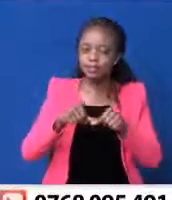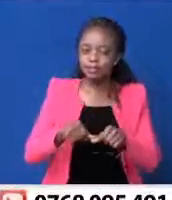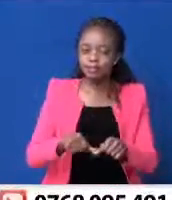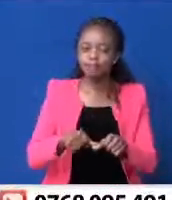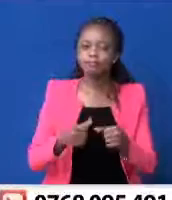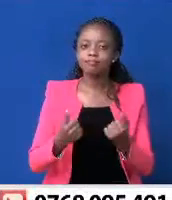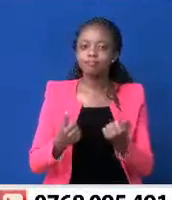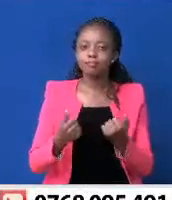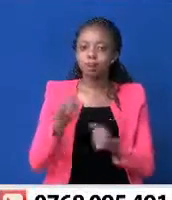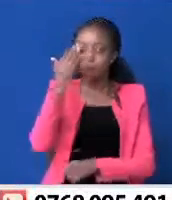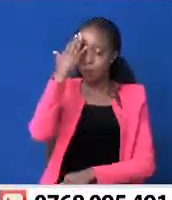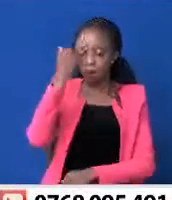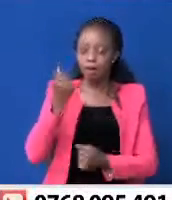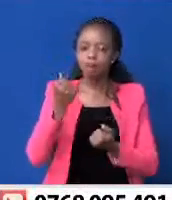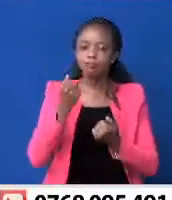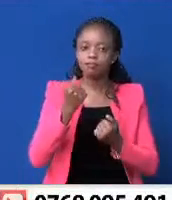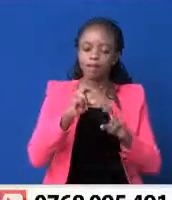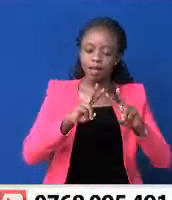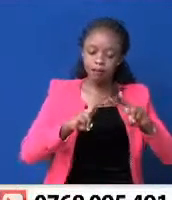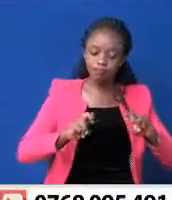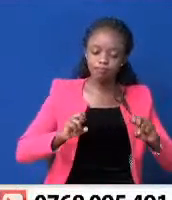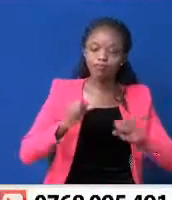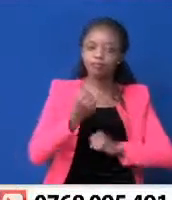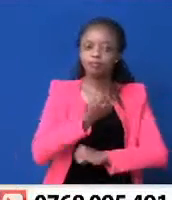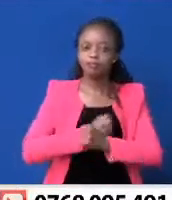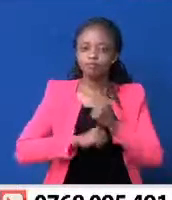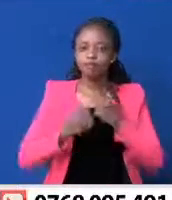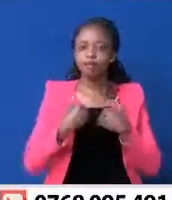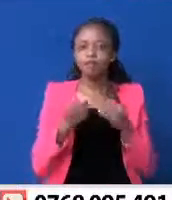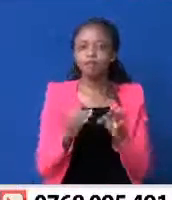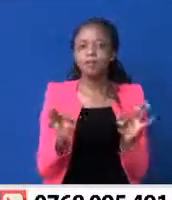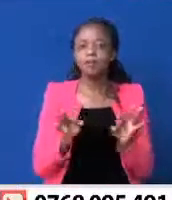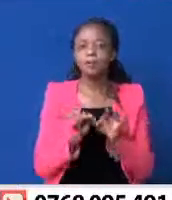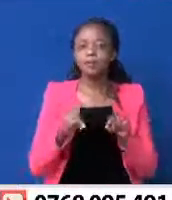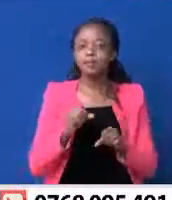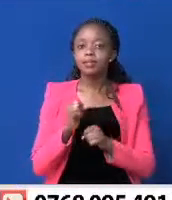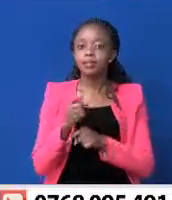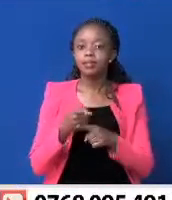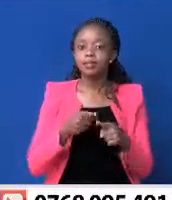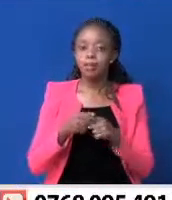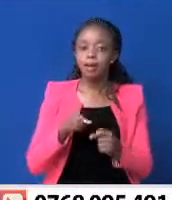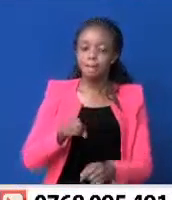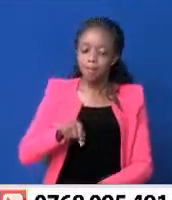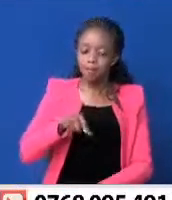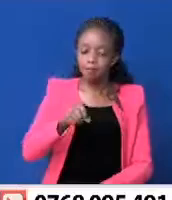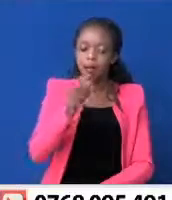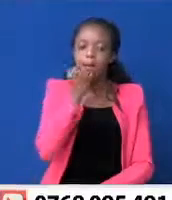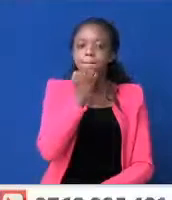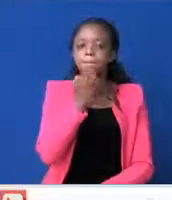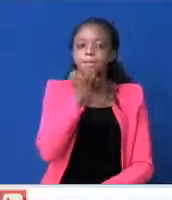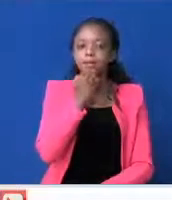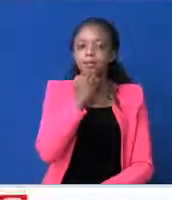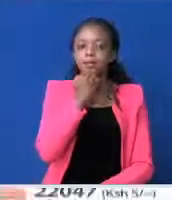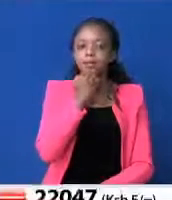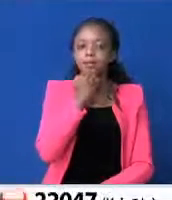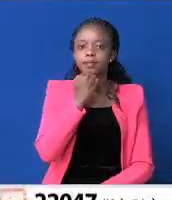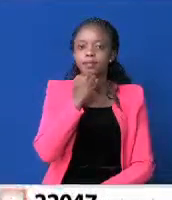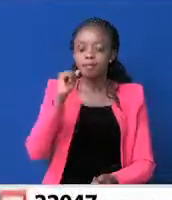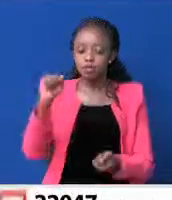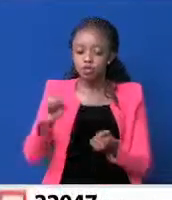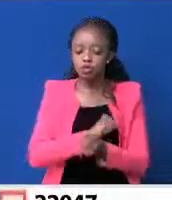hapo kwa sababu ya kutafutia familia. Na mwaka huu tulikuwa tumepanda mahindi. Operation ikakuja ikatupata